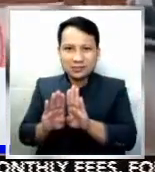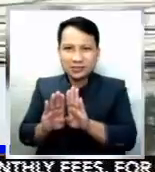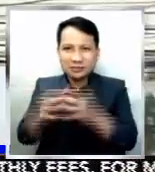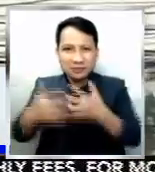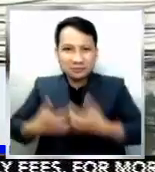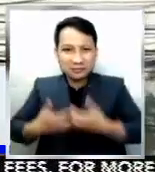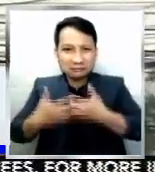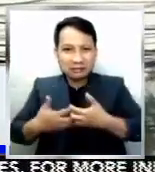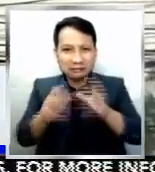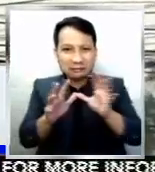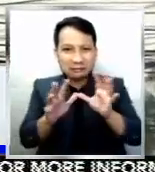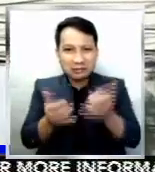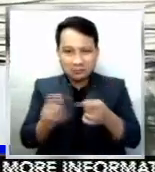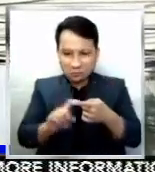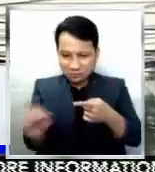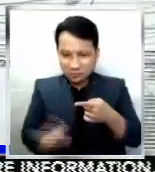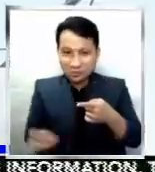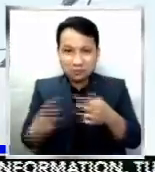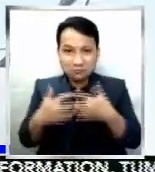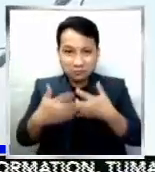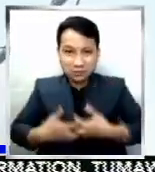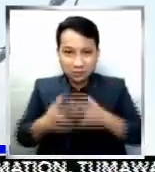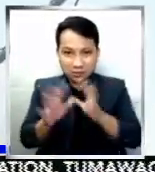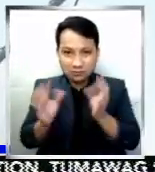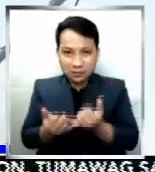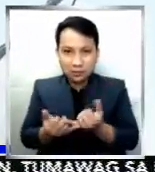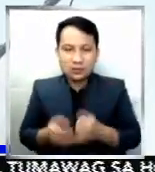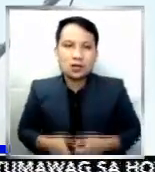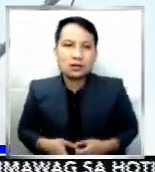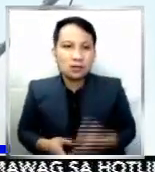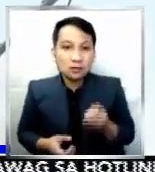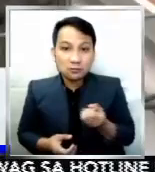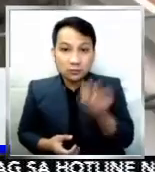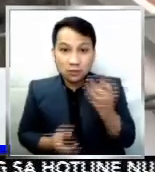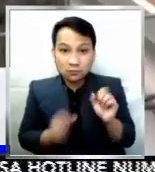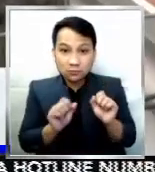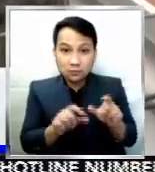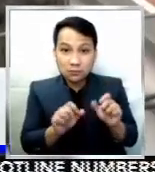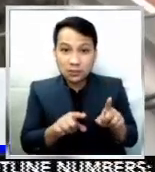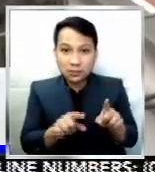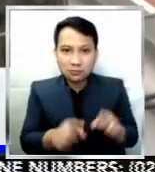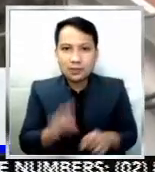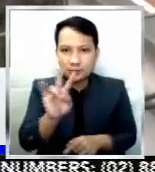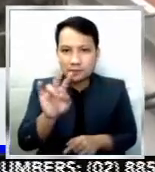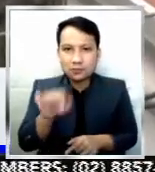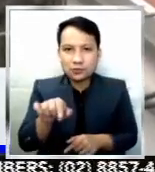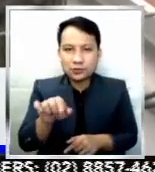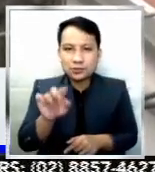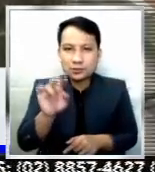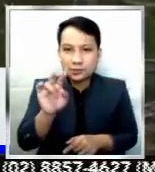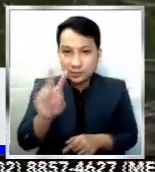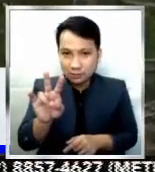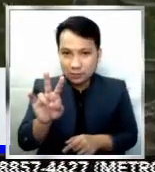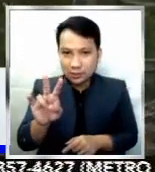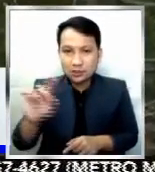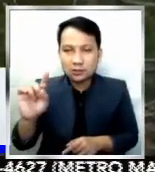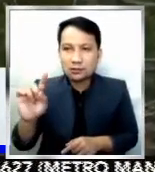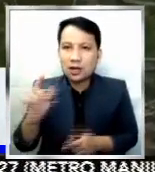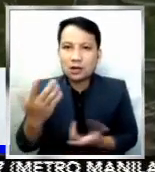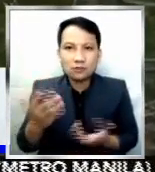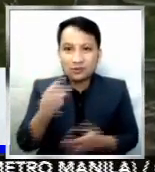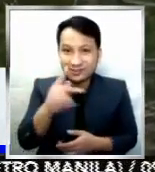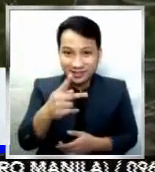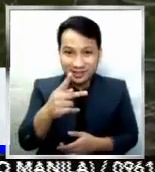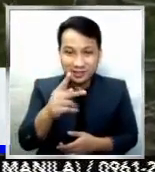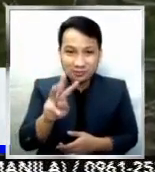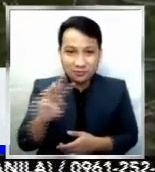iba, ang bentahan ng kuryente sa WESM sumipa ng average 7.7 pesos per kilowatt hour noong Mayo mula 3.8